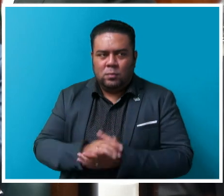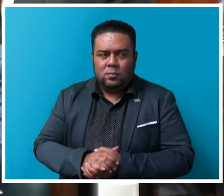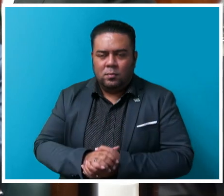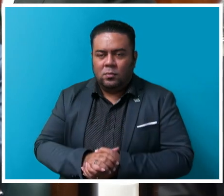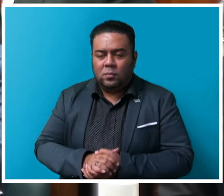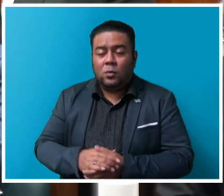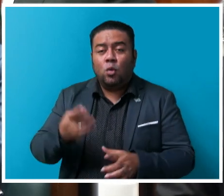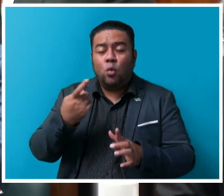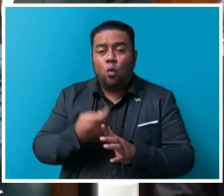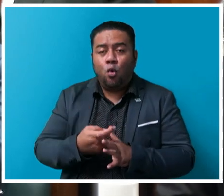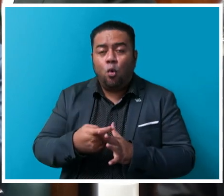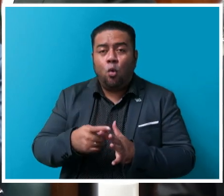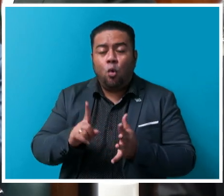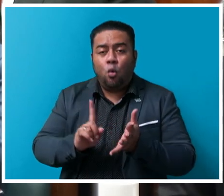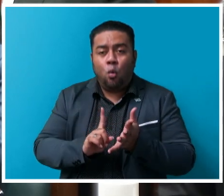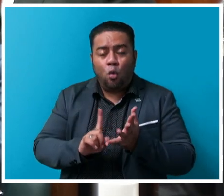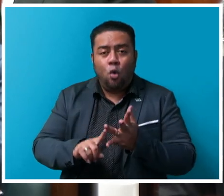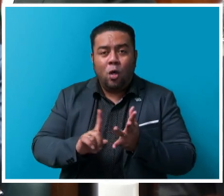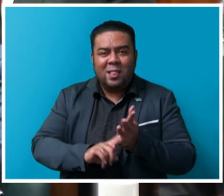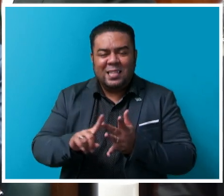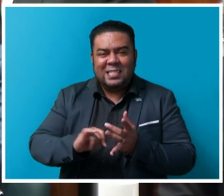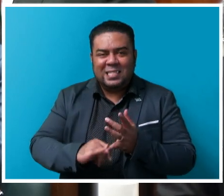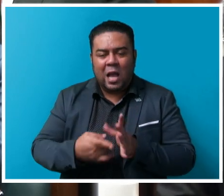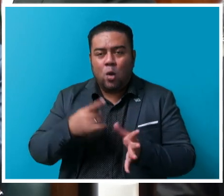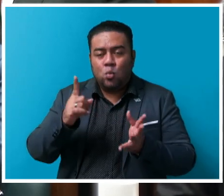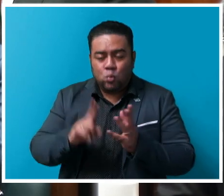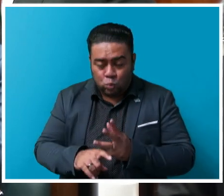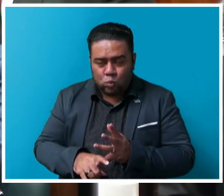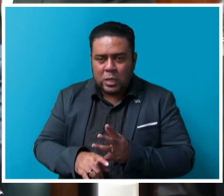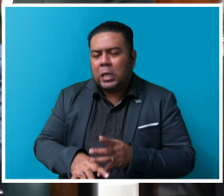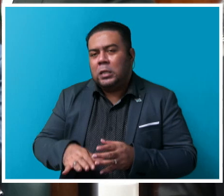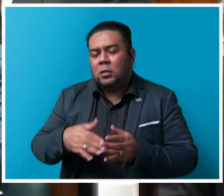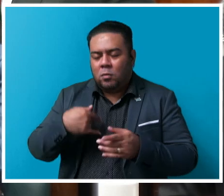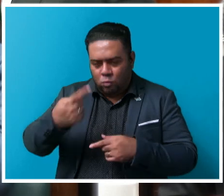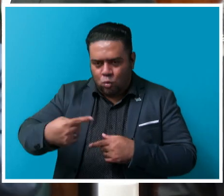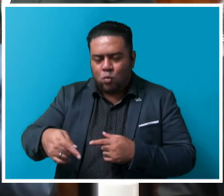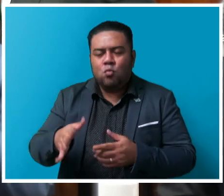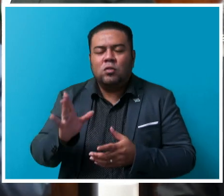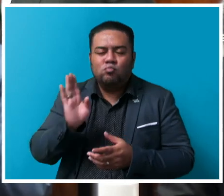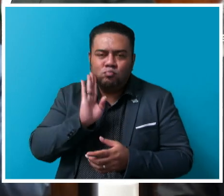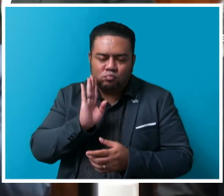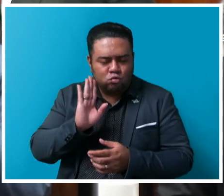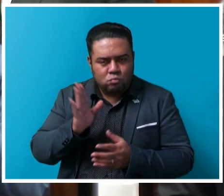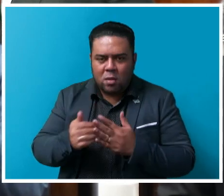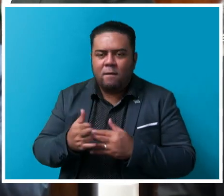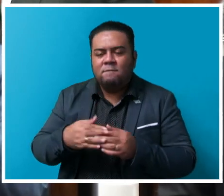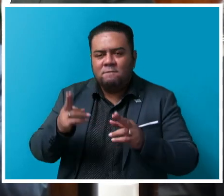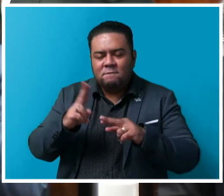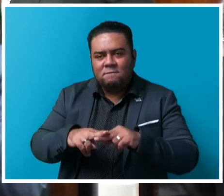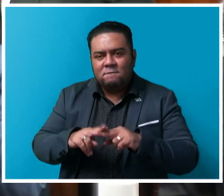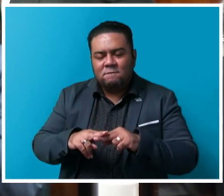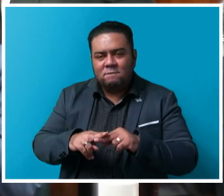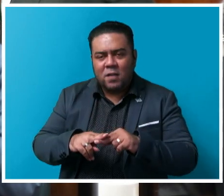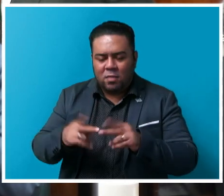Kolonisau battled on despite his father's passing. May Tautala Tuikoro